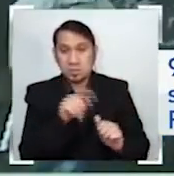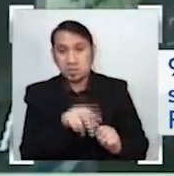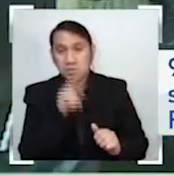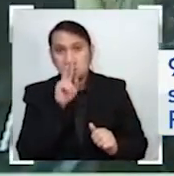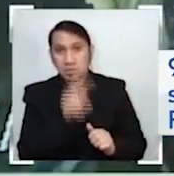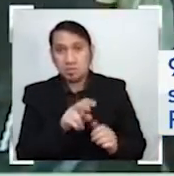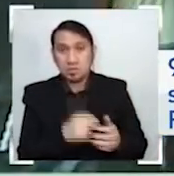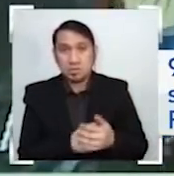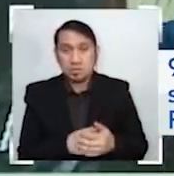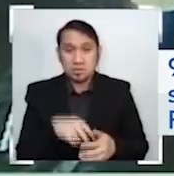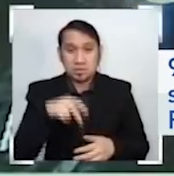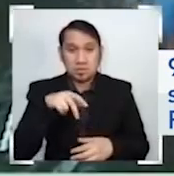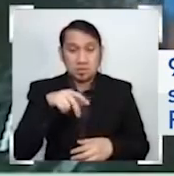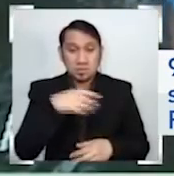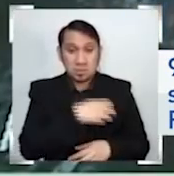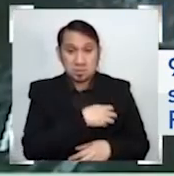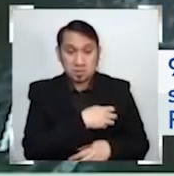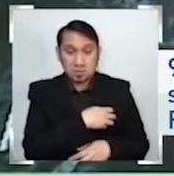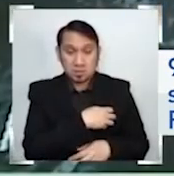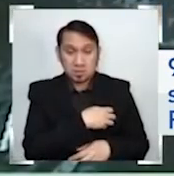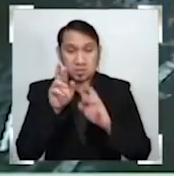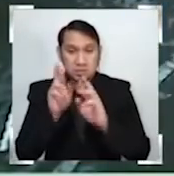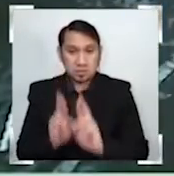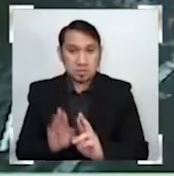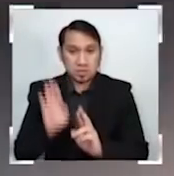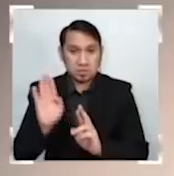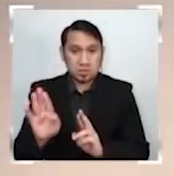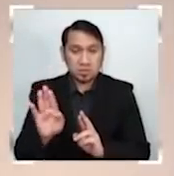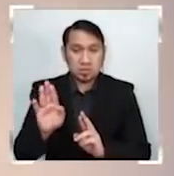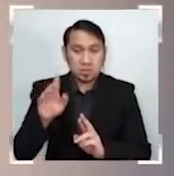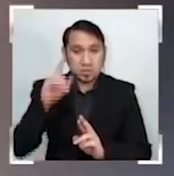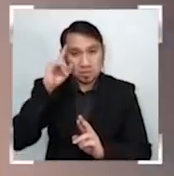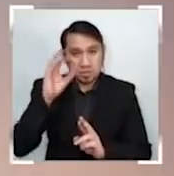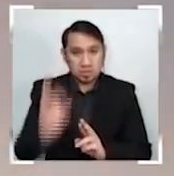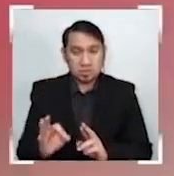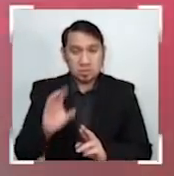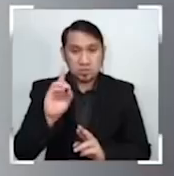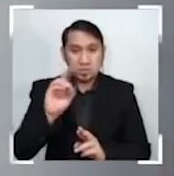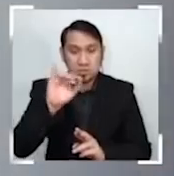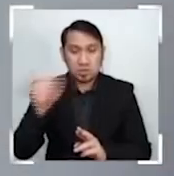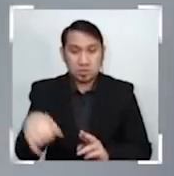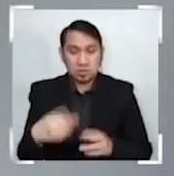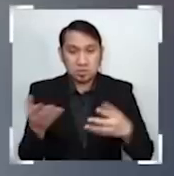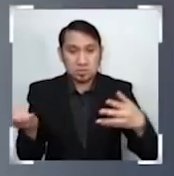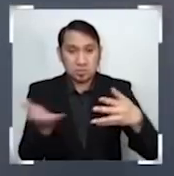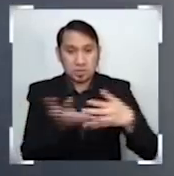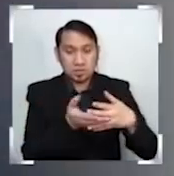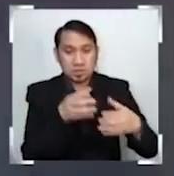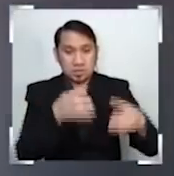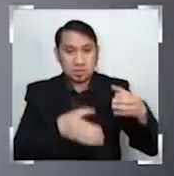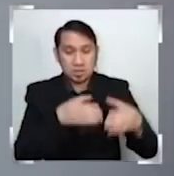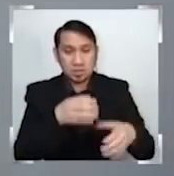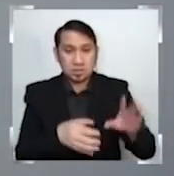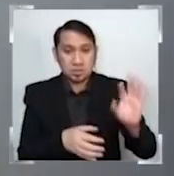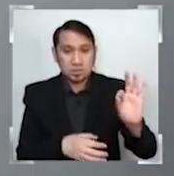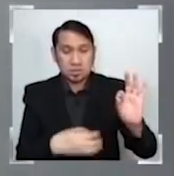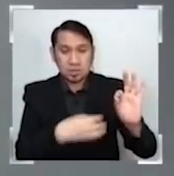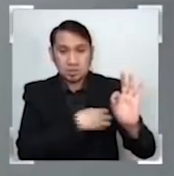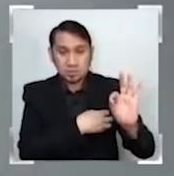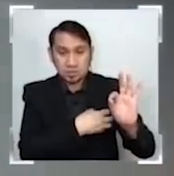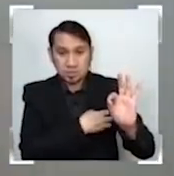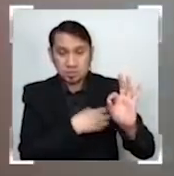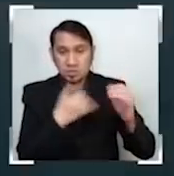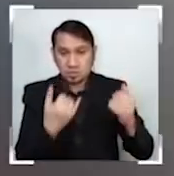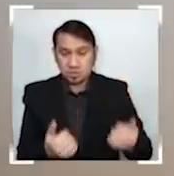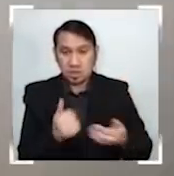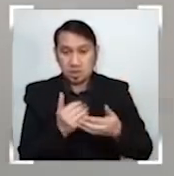PNP sinabing nire-respeto nila ang desisyon ng DOJ na sampahan ng kaso ang 9 na pulis. Makikipagtulungan daw sila sa